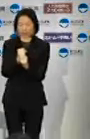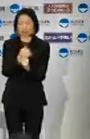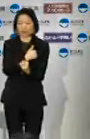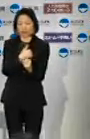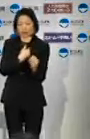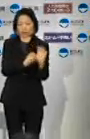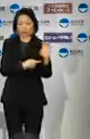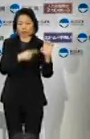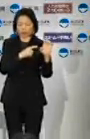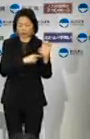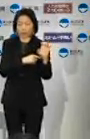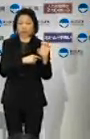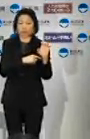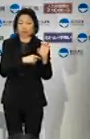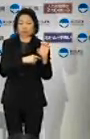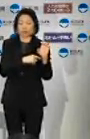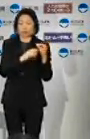ギーの、